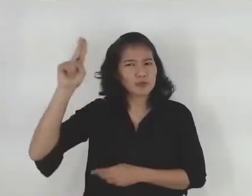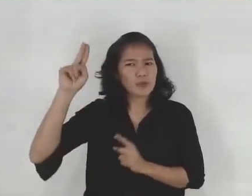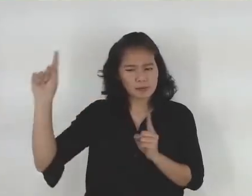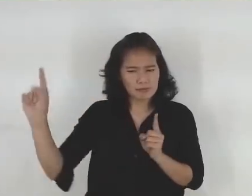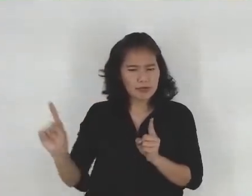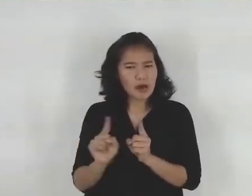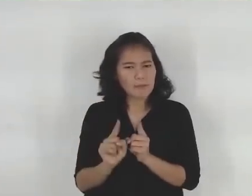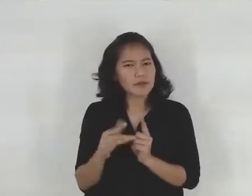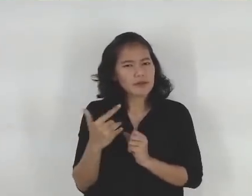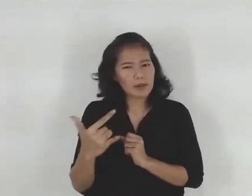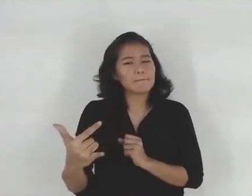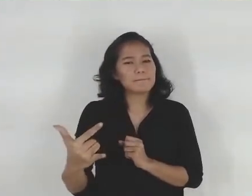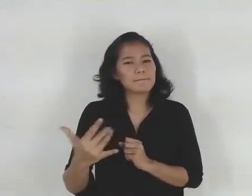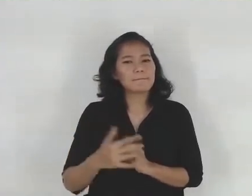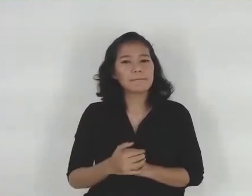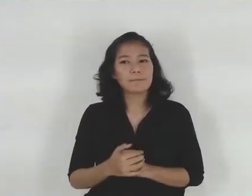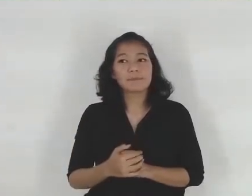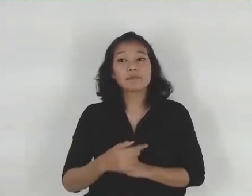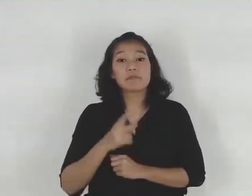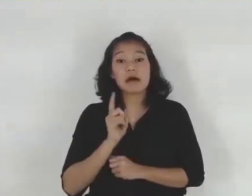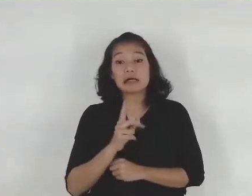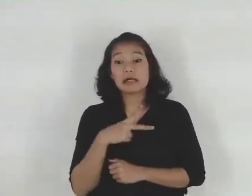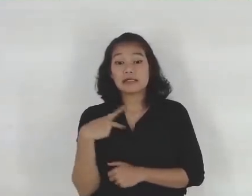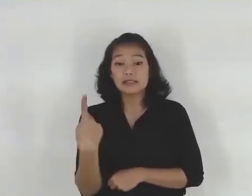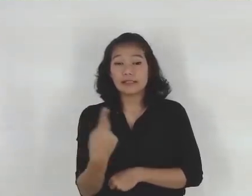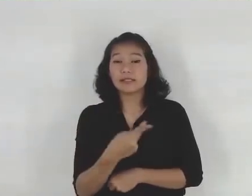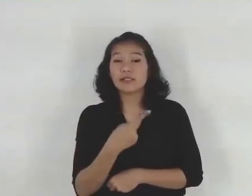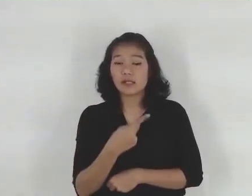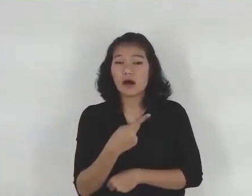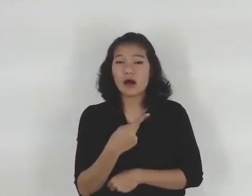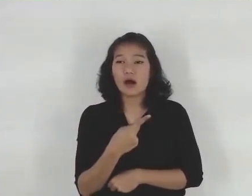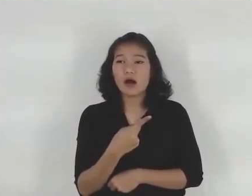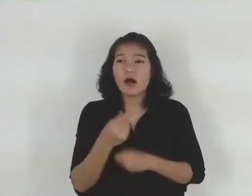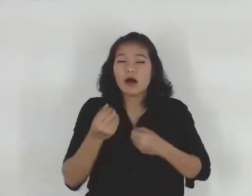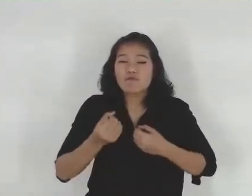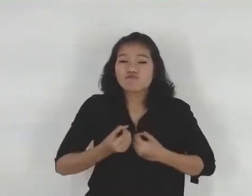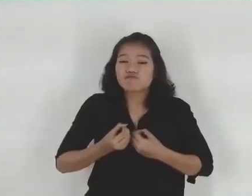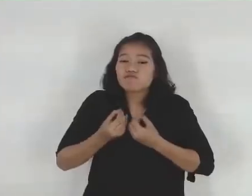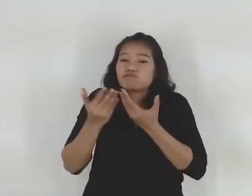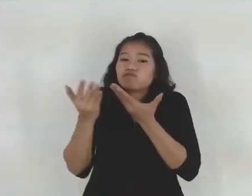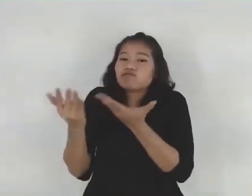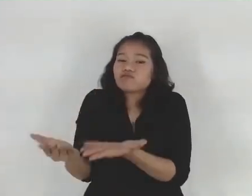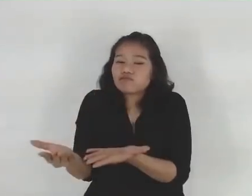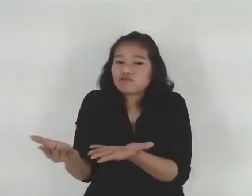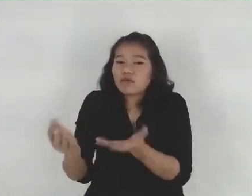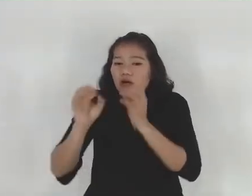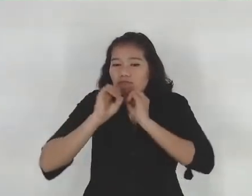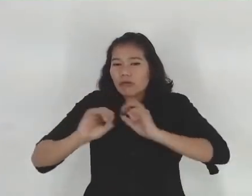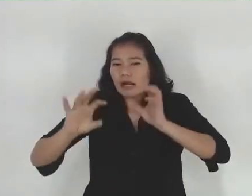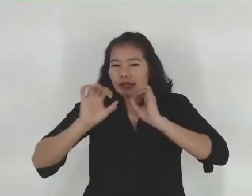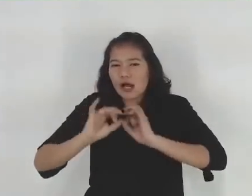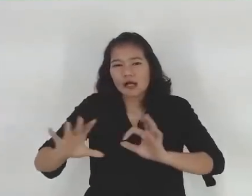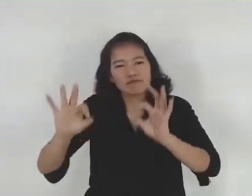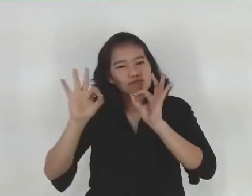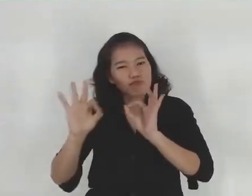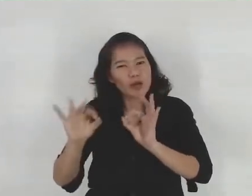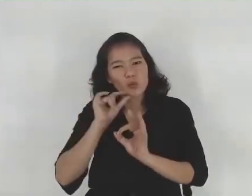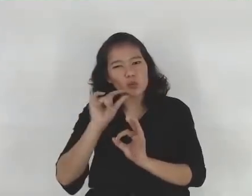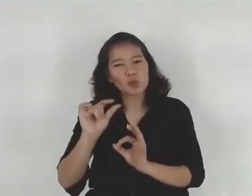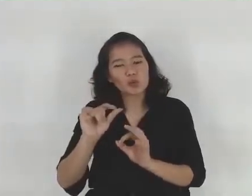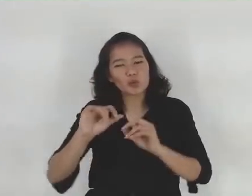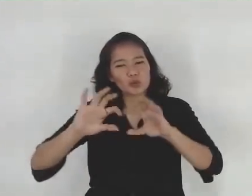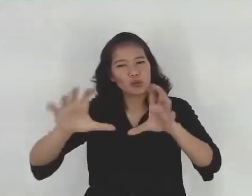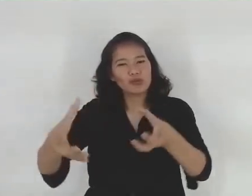menyertai kita sehingga kita akan terus memberikan memberitakan kabar baik kepada